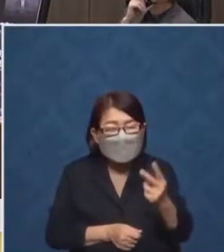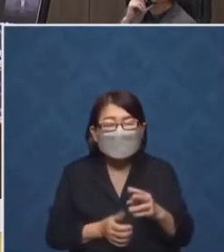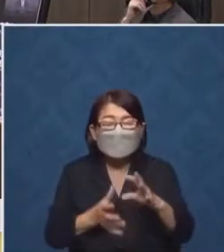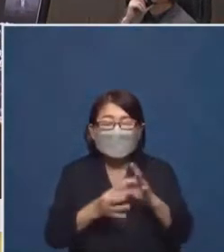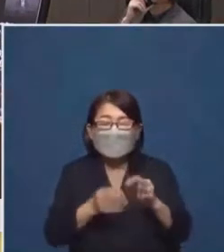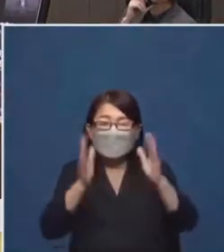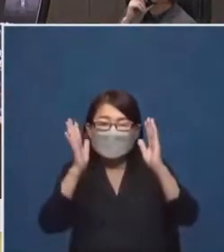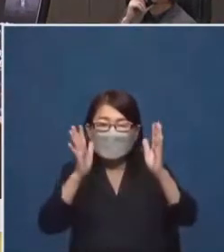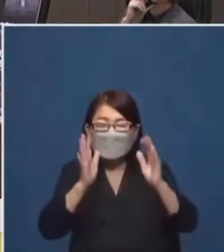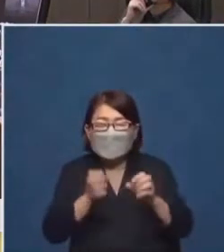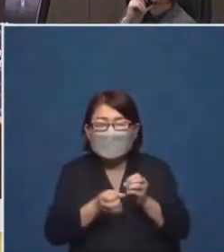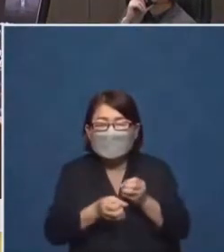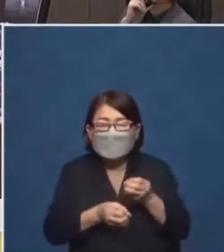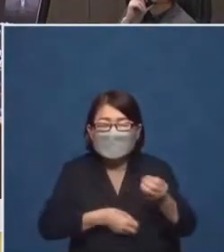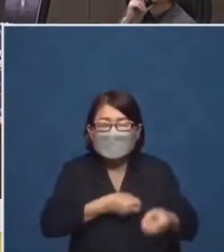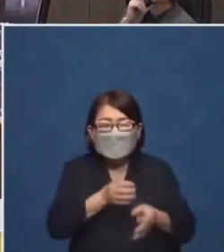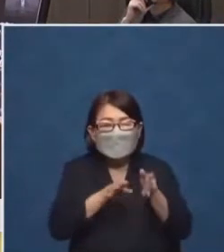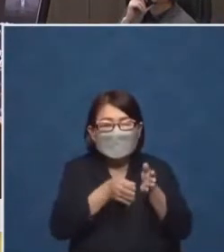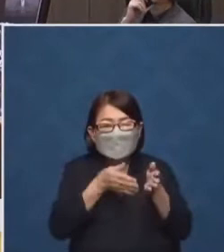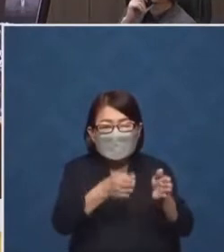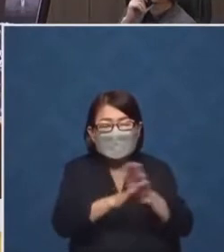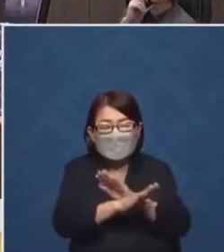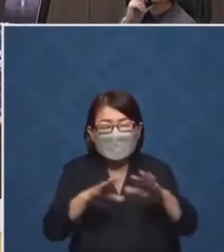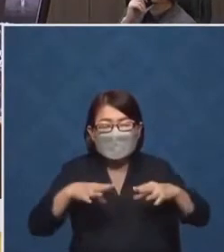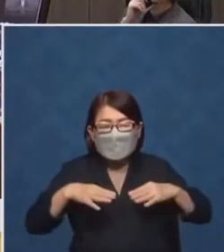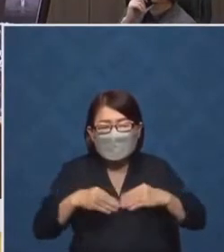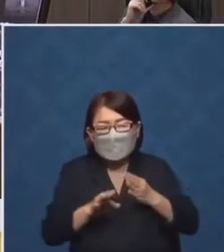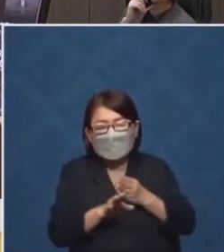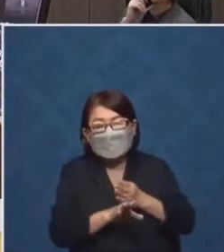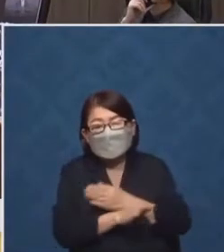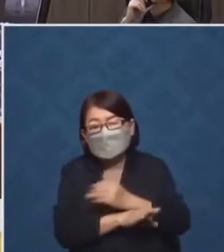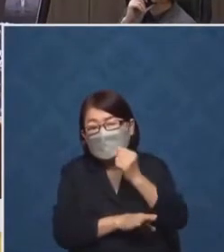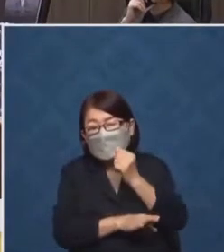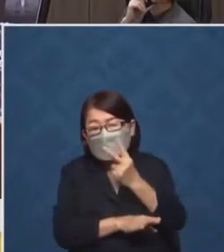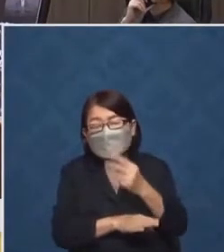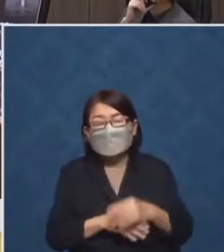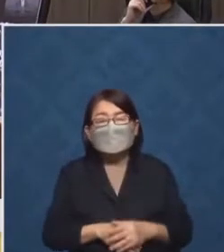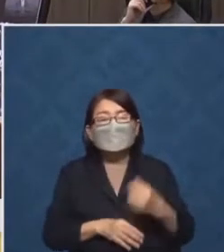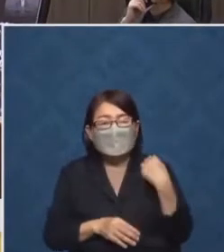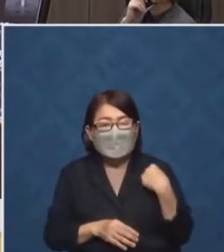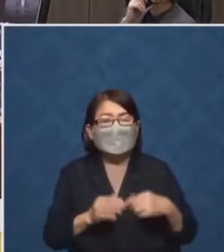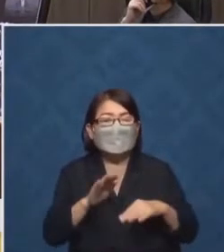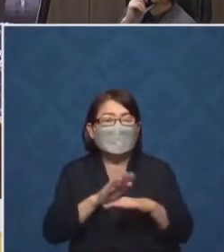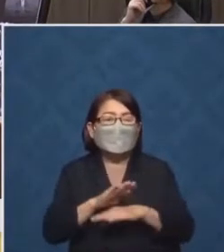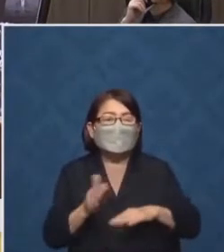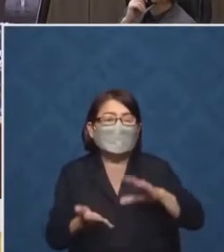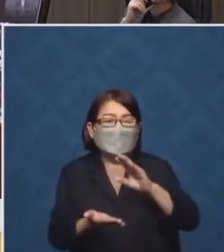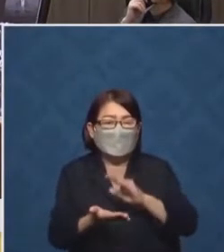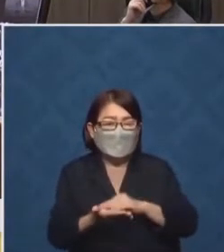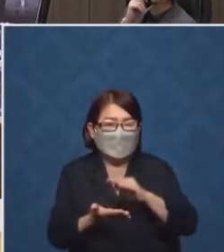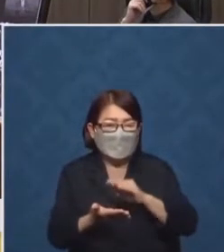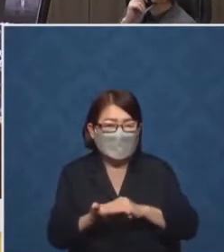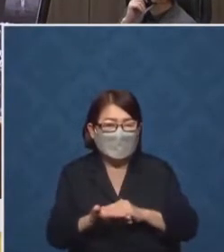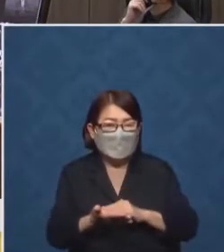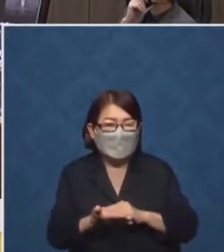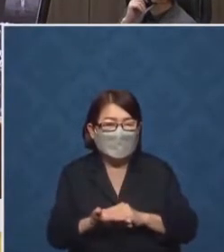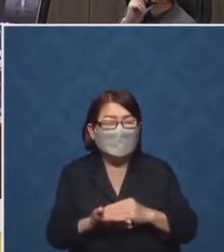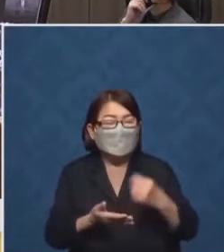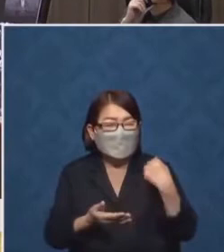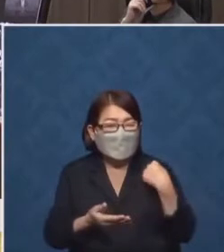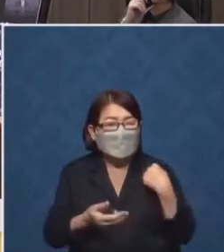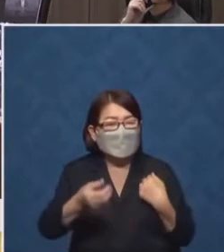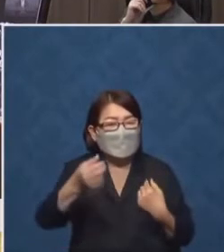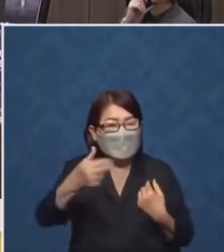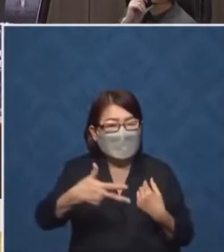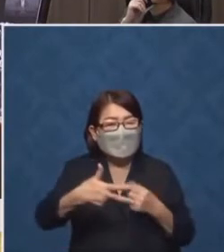ไ้วางใจใชว 2-3 วทผ่านมามีข้อมูลที่น่าสนใจอยู่ 3 ช่งดวยก